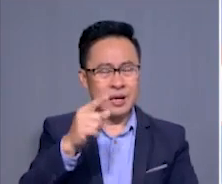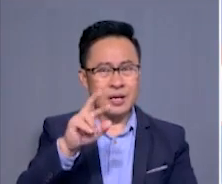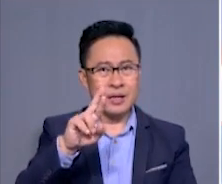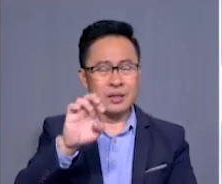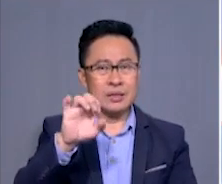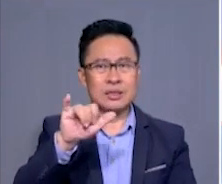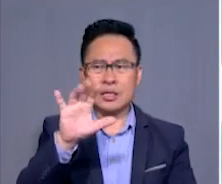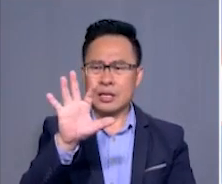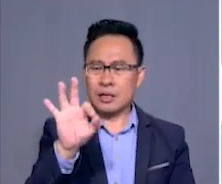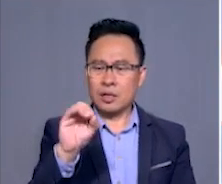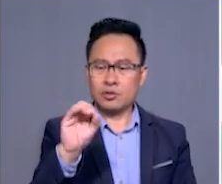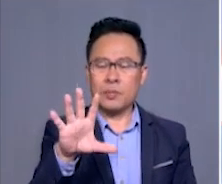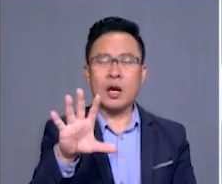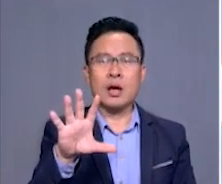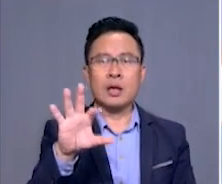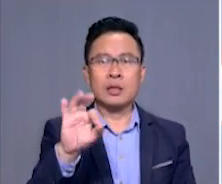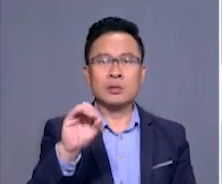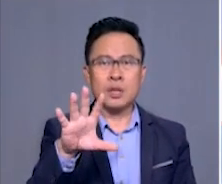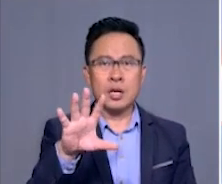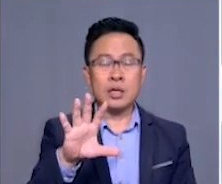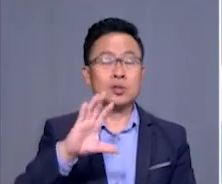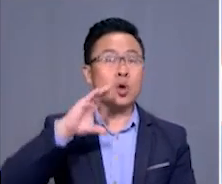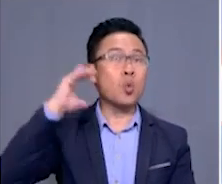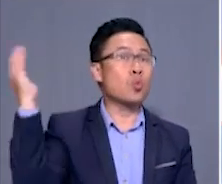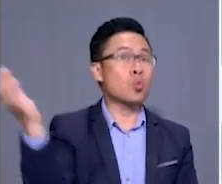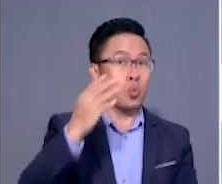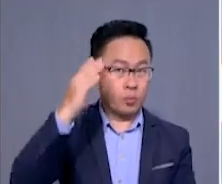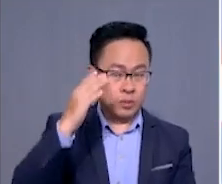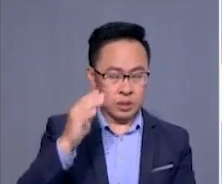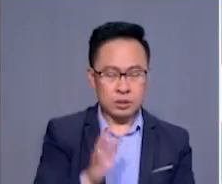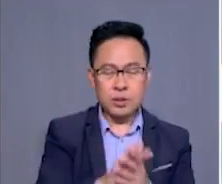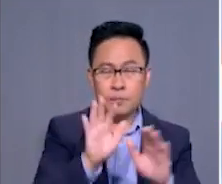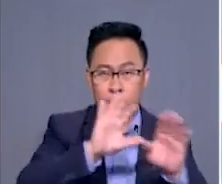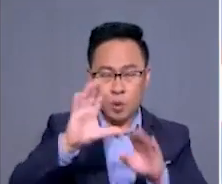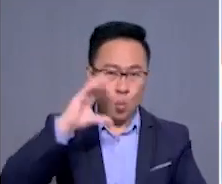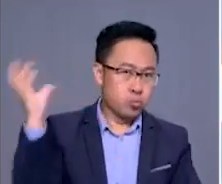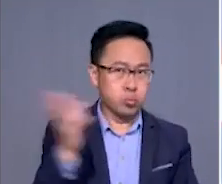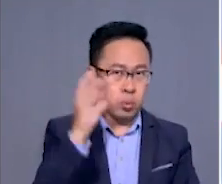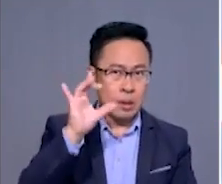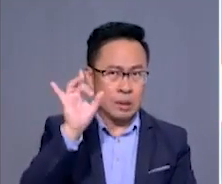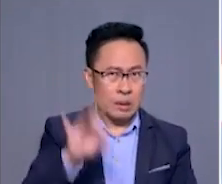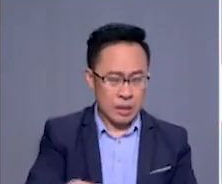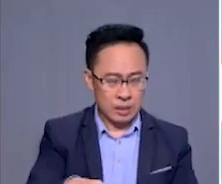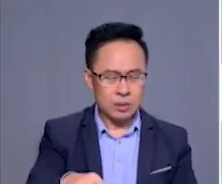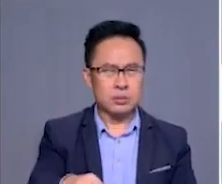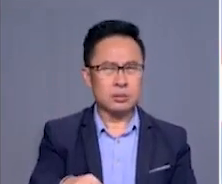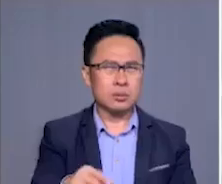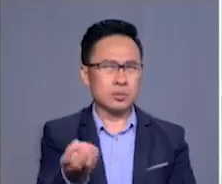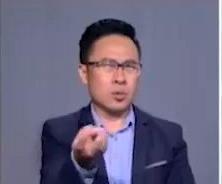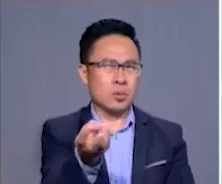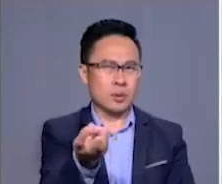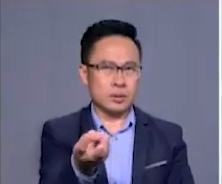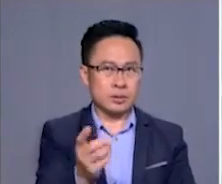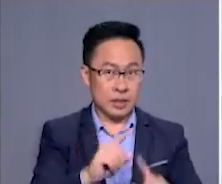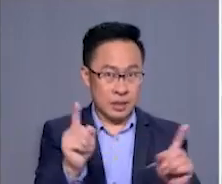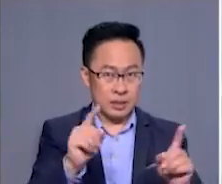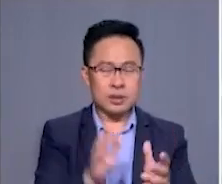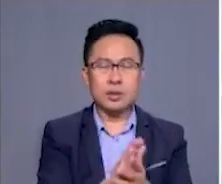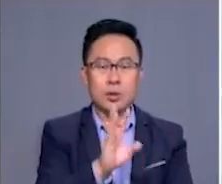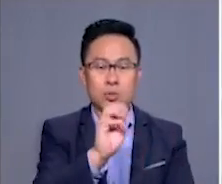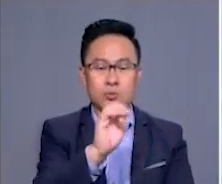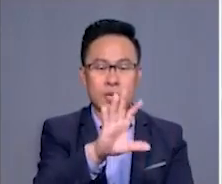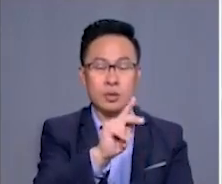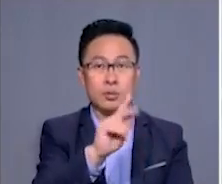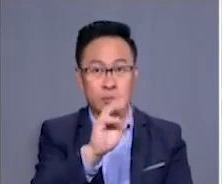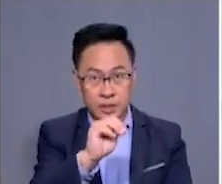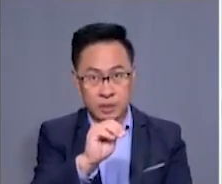บกับความเร็วลมเนี่ยมันจะน้อยกว่าพายุแฮร์ริเอตนะครับ ครับ แต่ว่าถ้าพูดถึง อิทธิพลที่ทำให้มีฝนตกหนักถึงหนักม